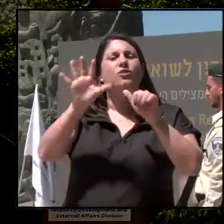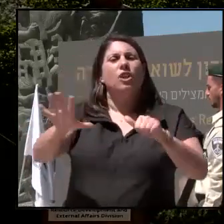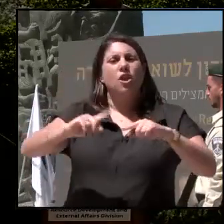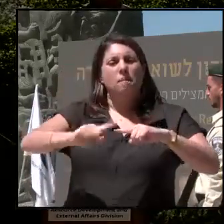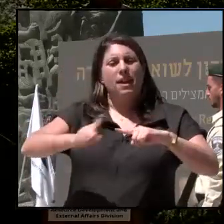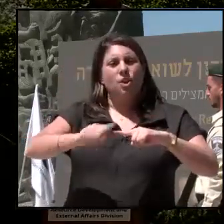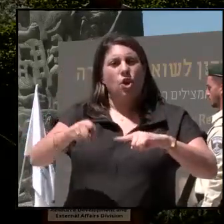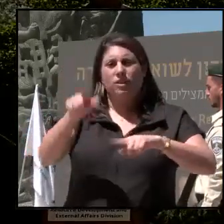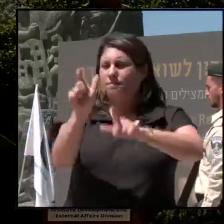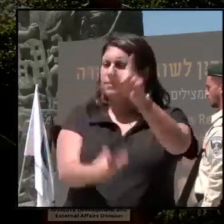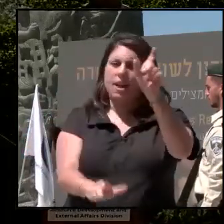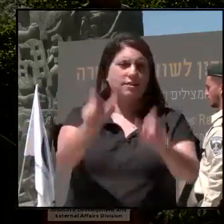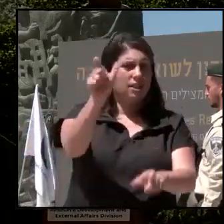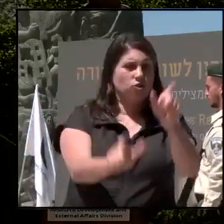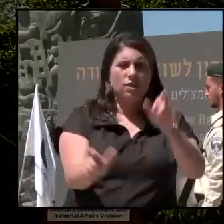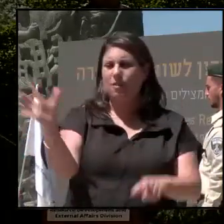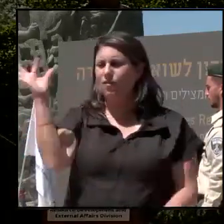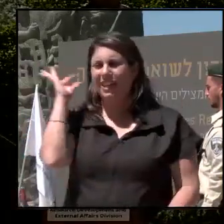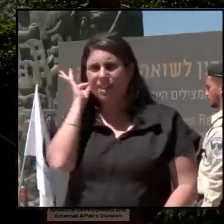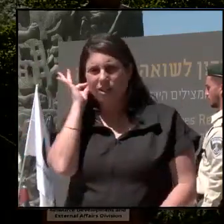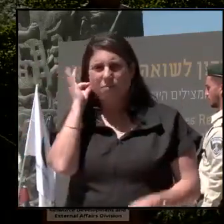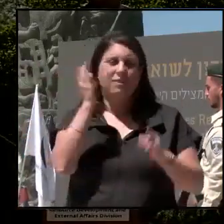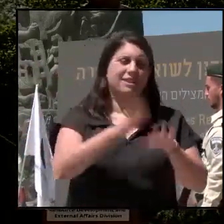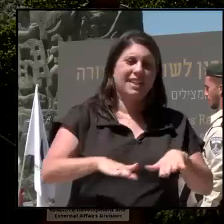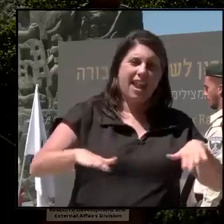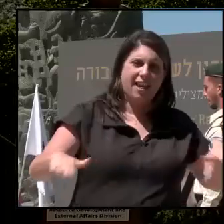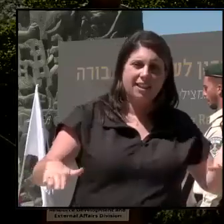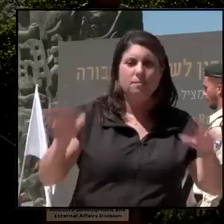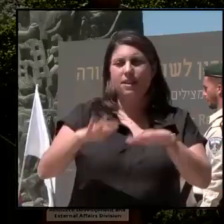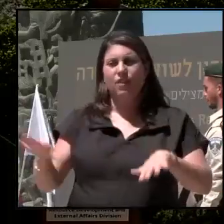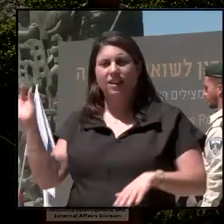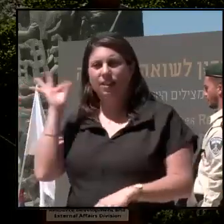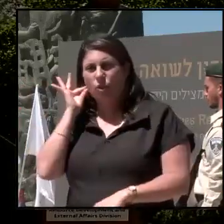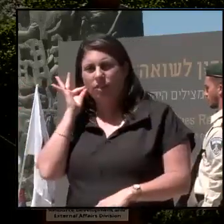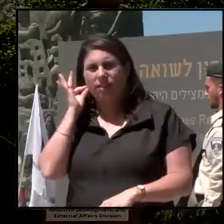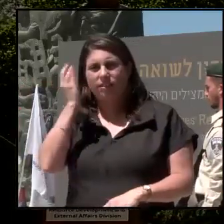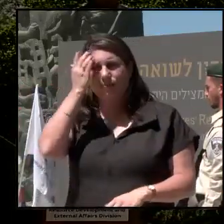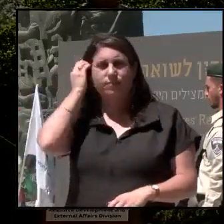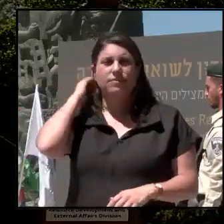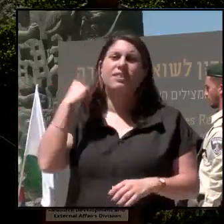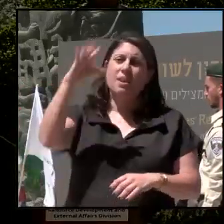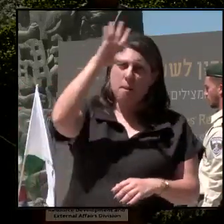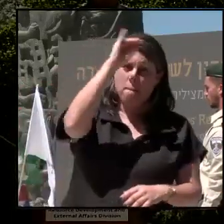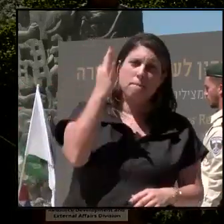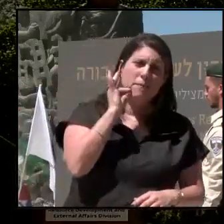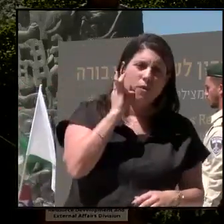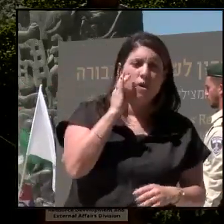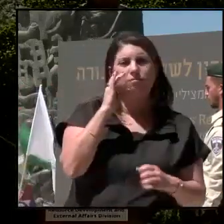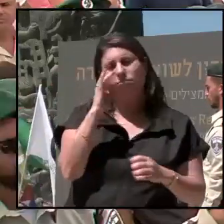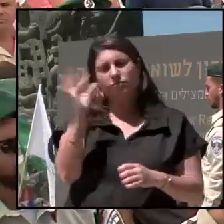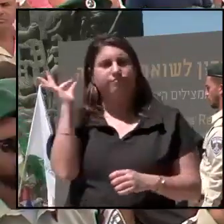6 מיליונים אנשים ונשים, ילדים וילדות, בחורים